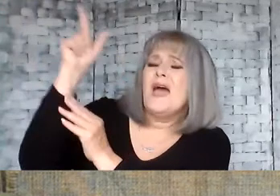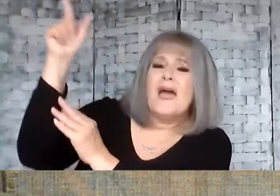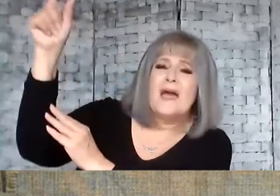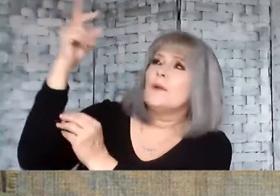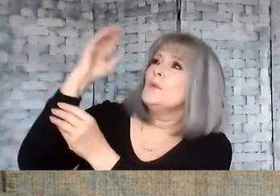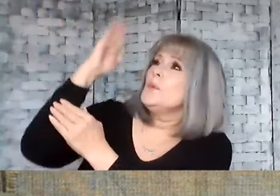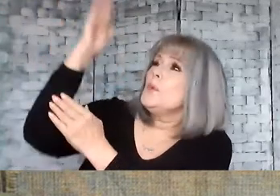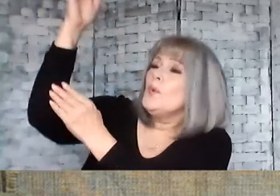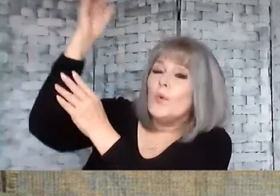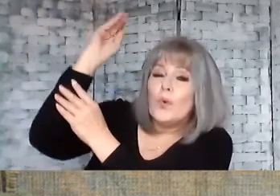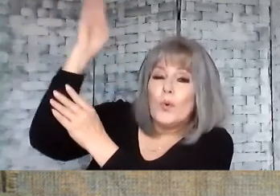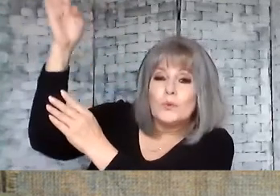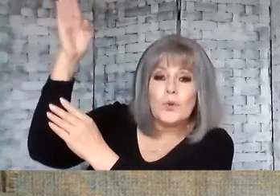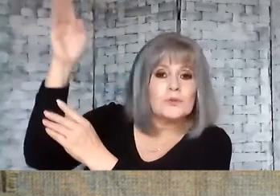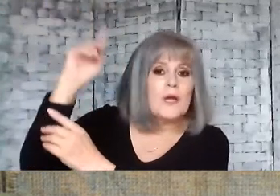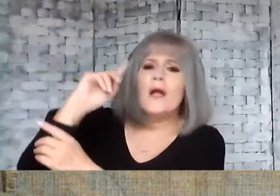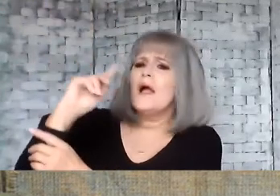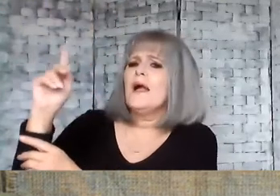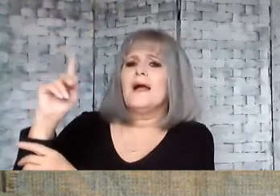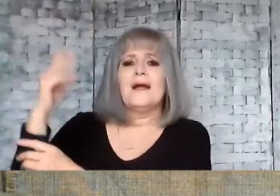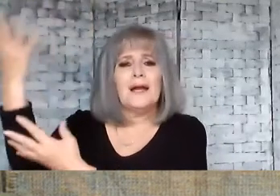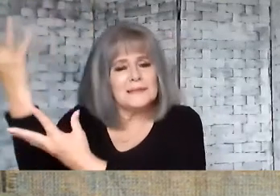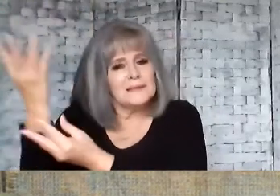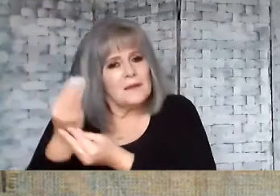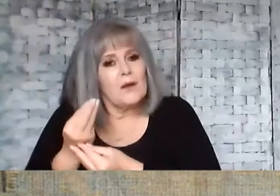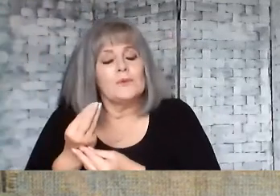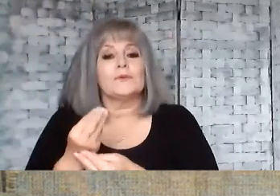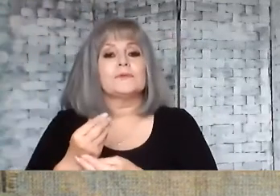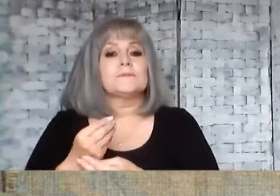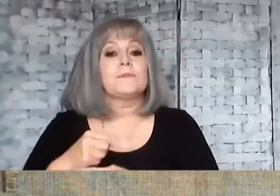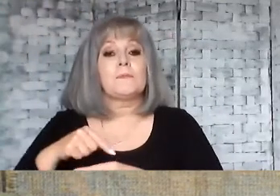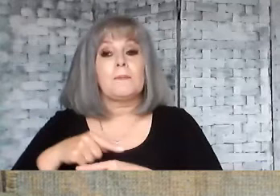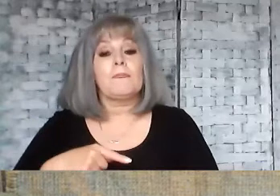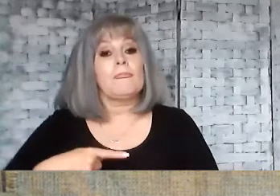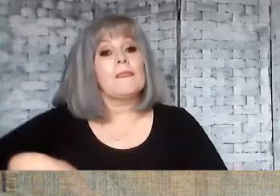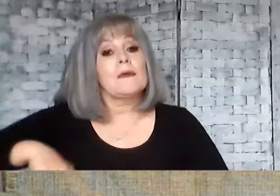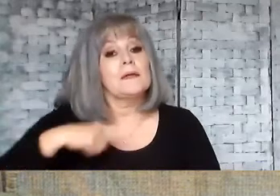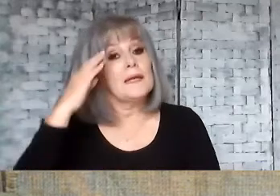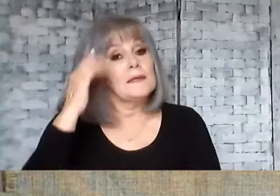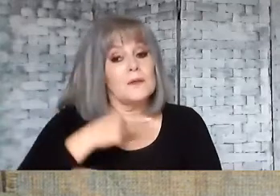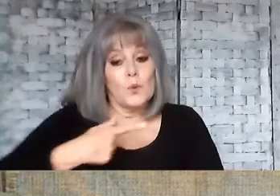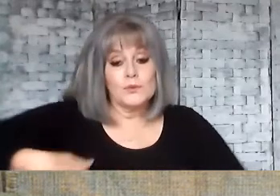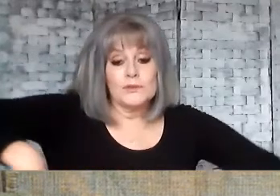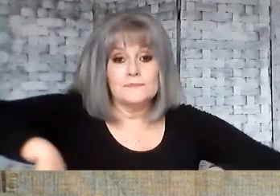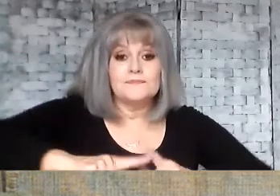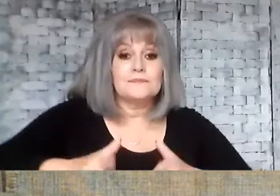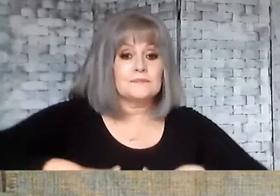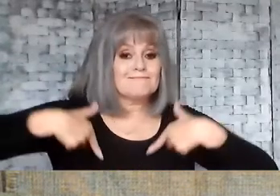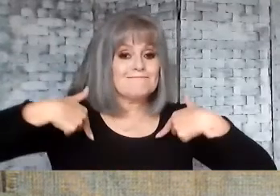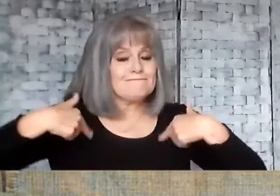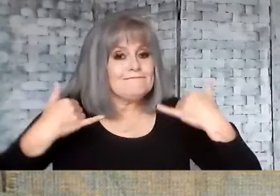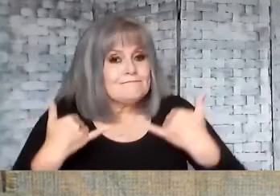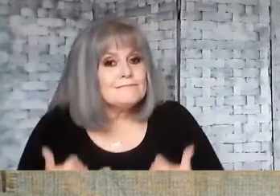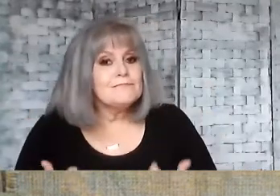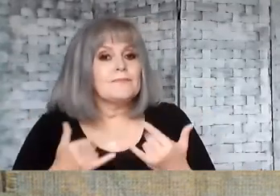sit. En ons gaan weer, ek denk in ons samenleving het ons het nodig. Ons het baie respect verloor. Maar misschien